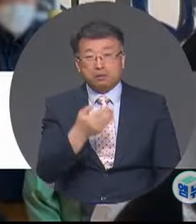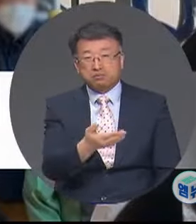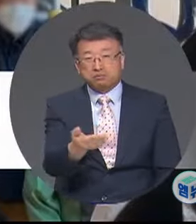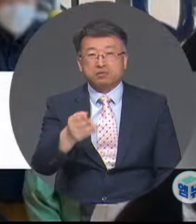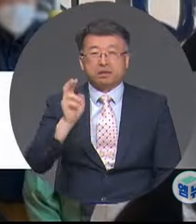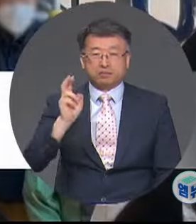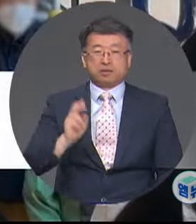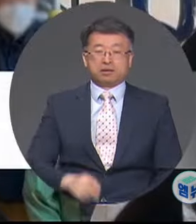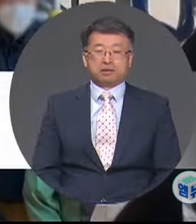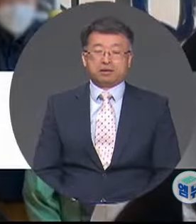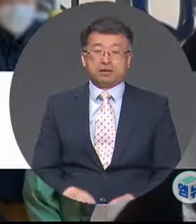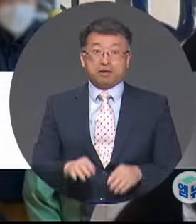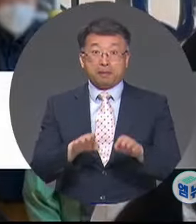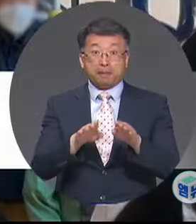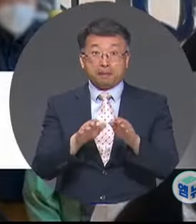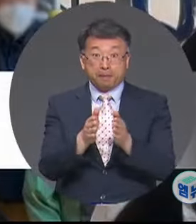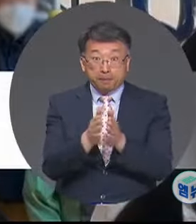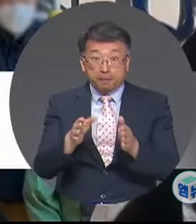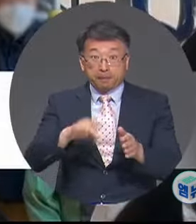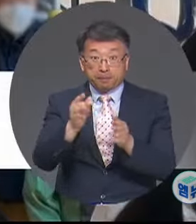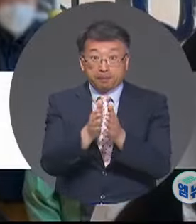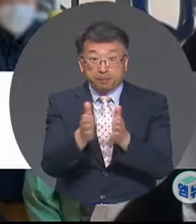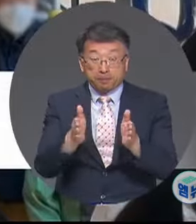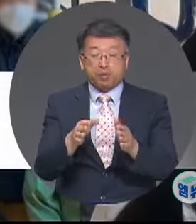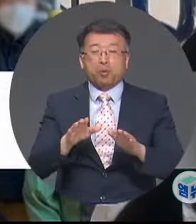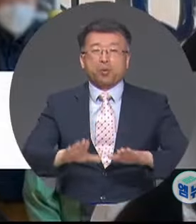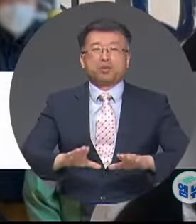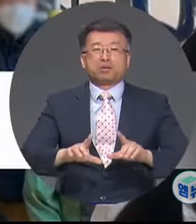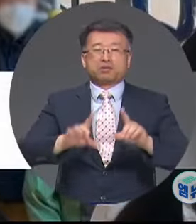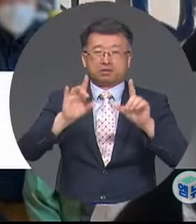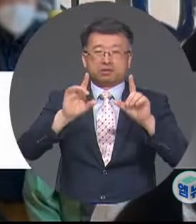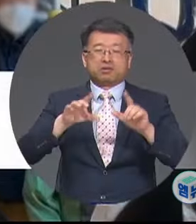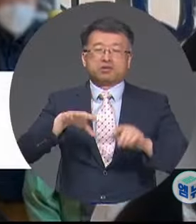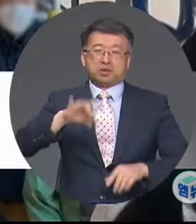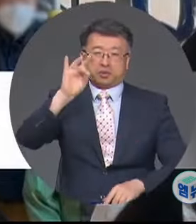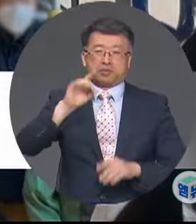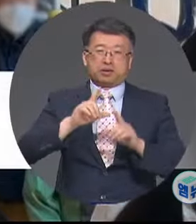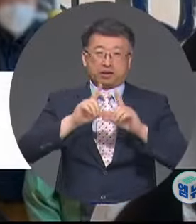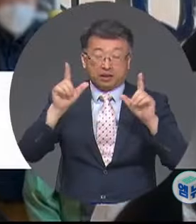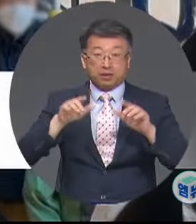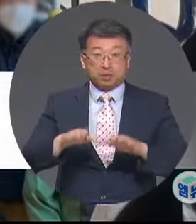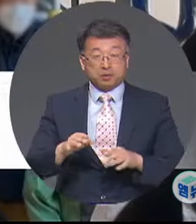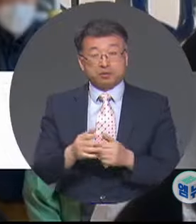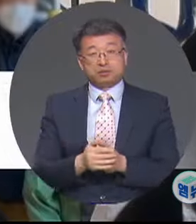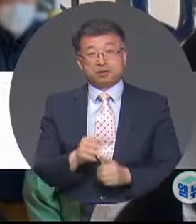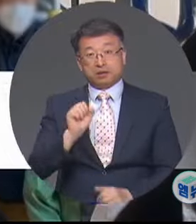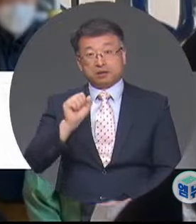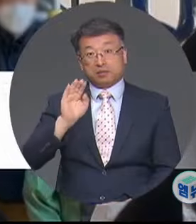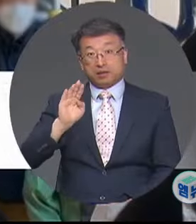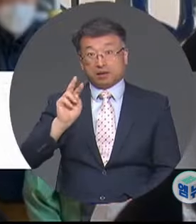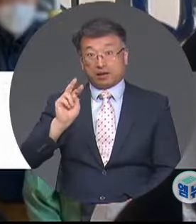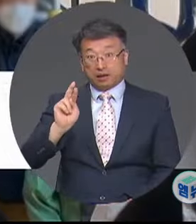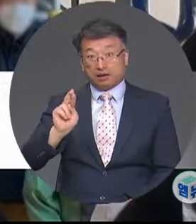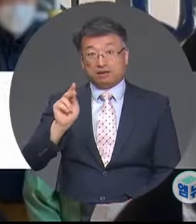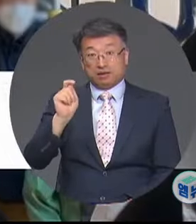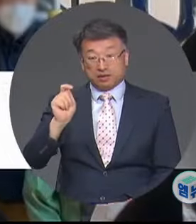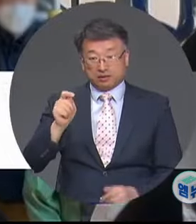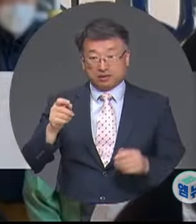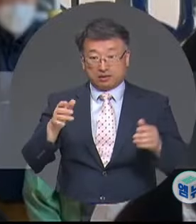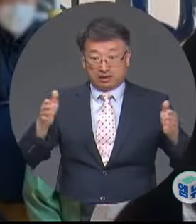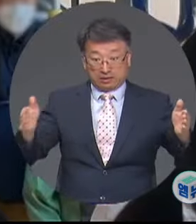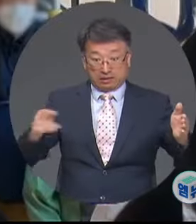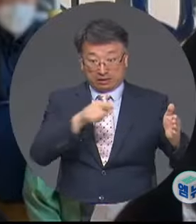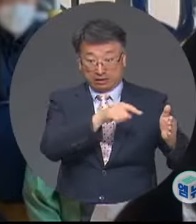많으실 텐데요. 개통 후첫 평일이었던 오늘 아침 저희 MBC 경남 취재진이 SBRT 구가 내 시내버스를